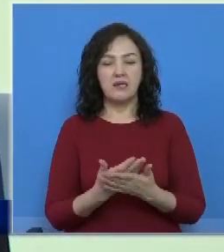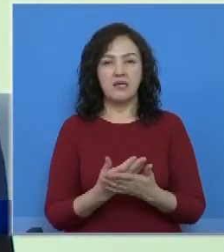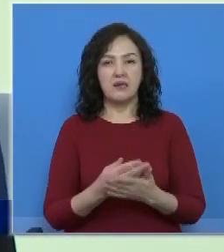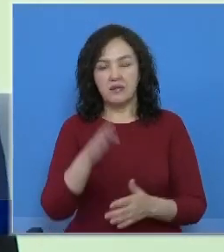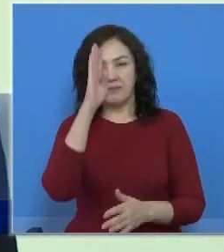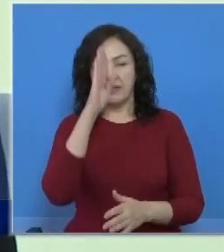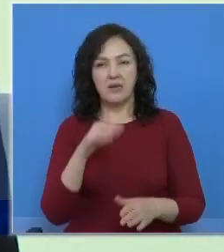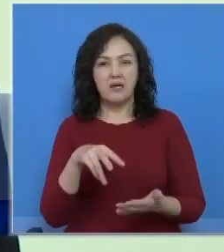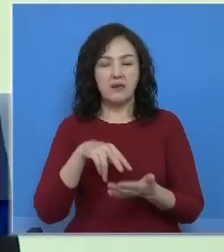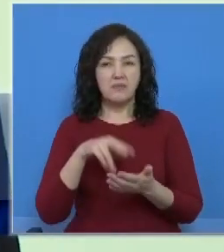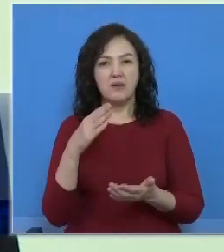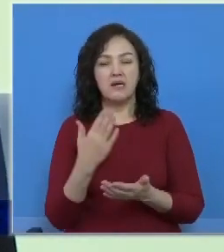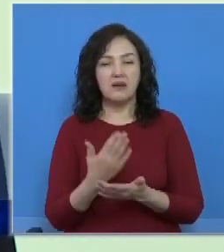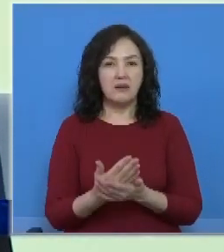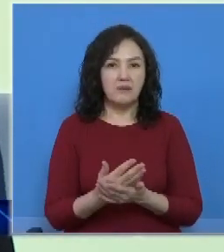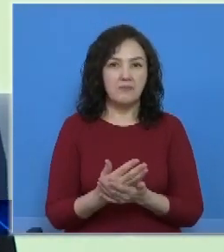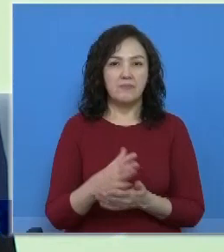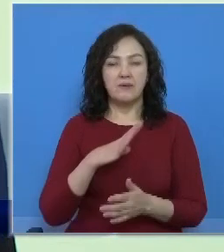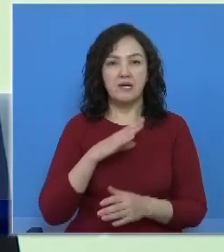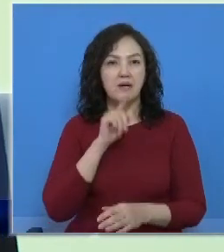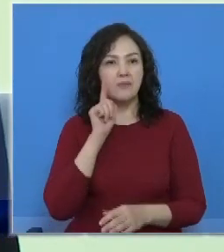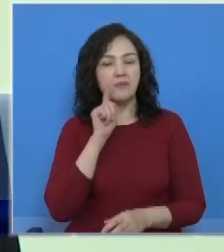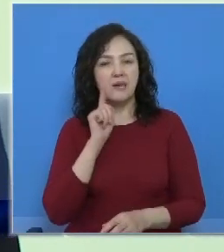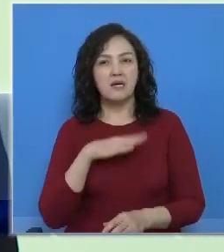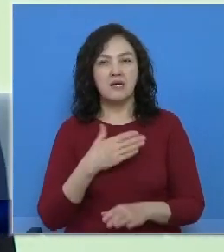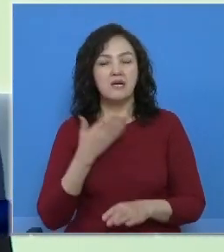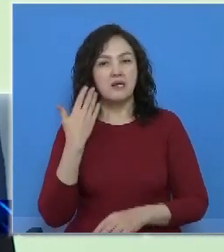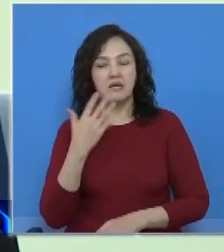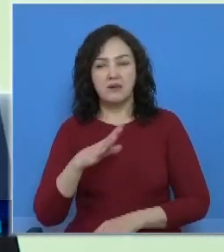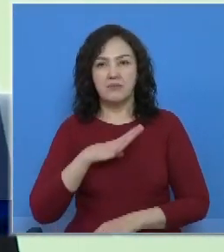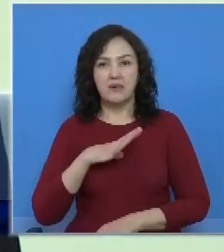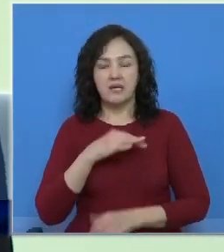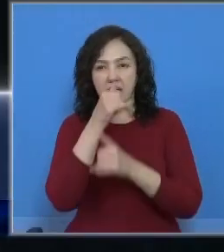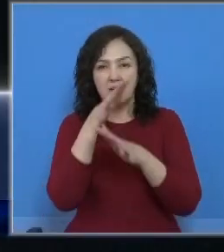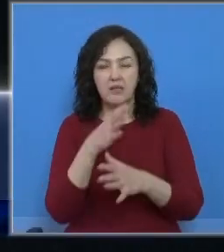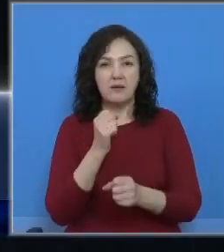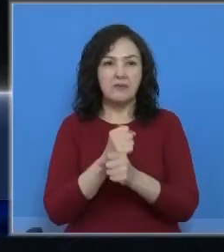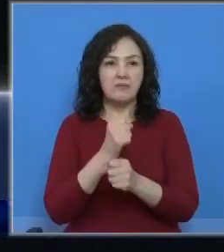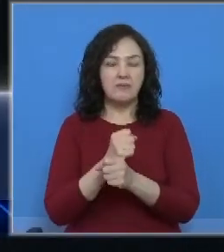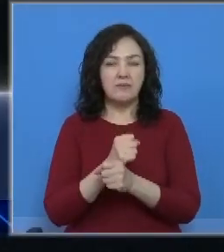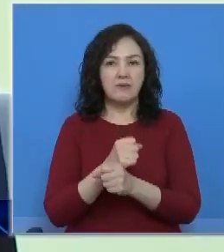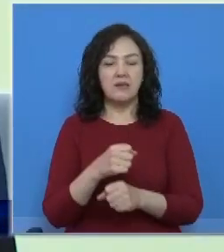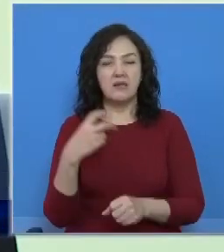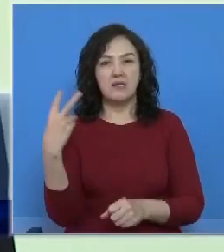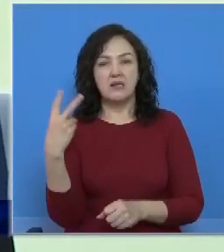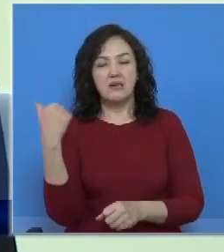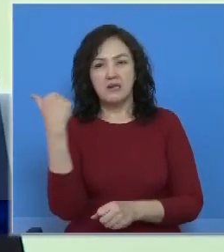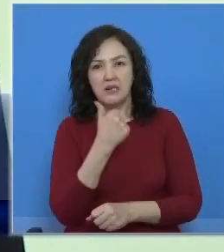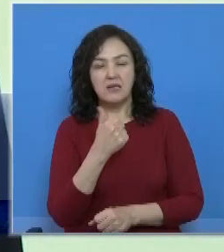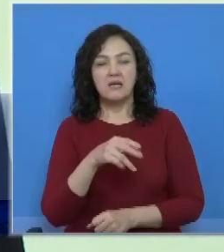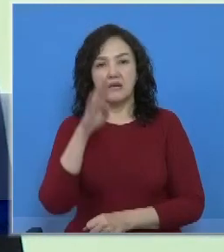парнем Вот он был моложе меня легче меня но я ничего не смог с ним сделать через неделю этот